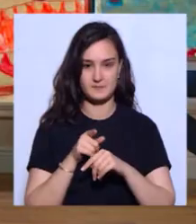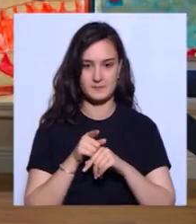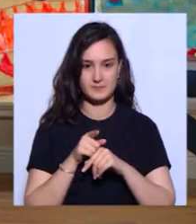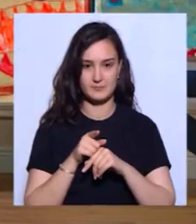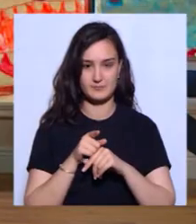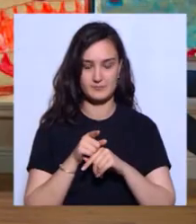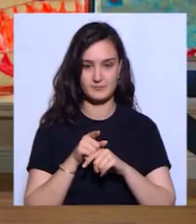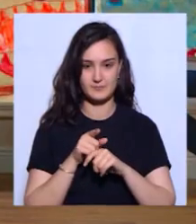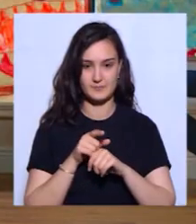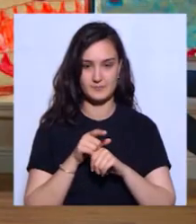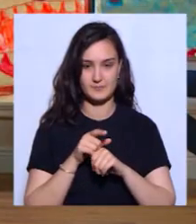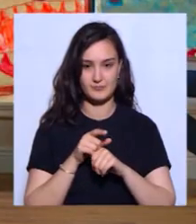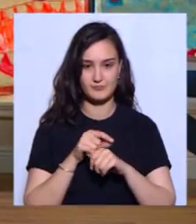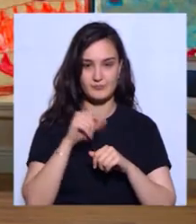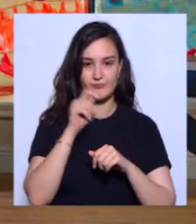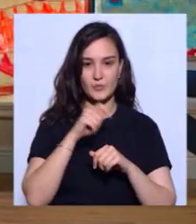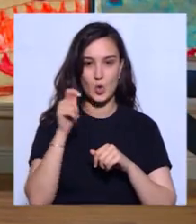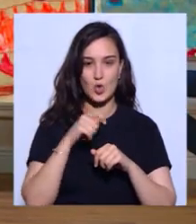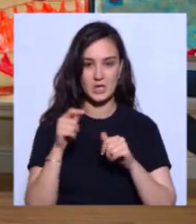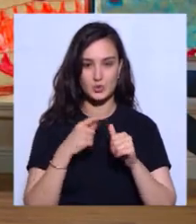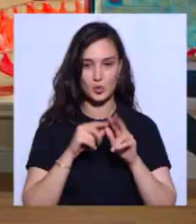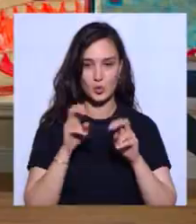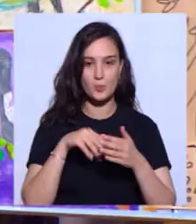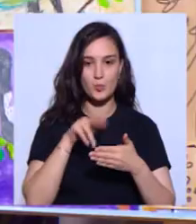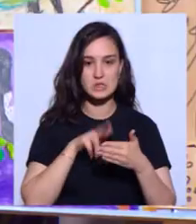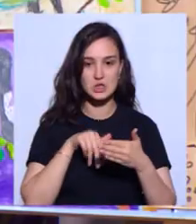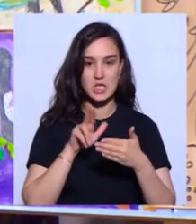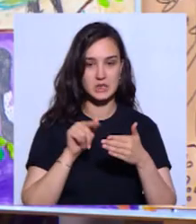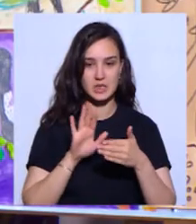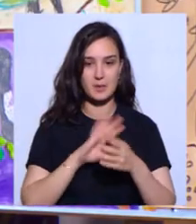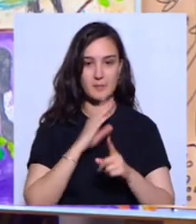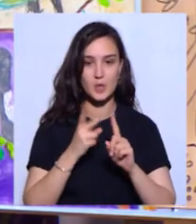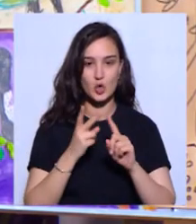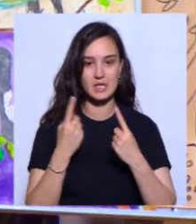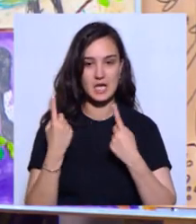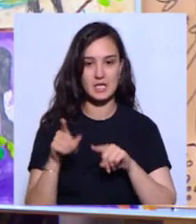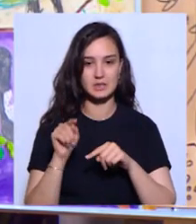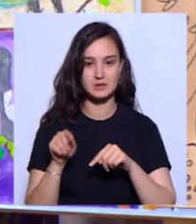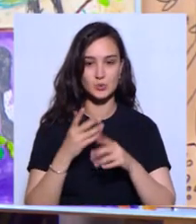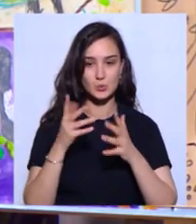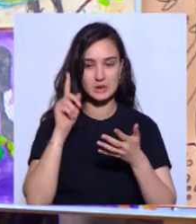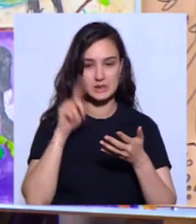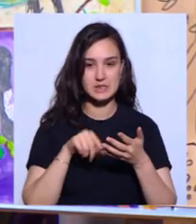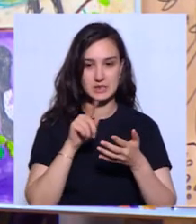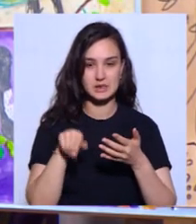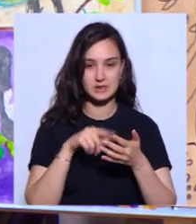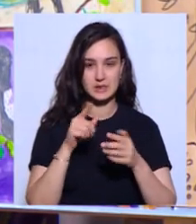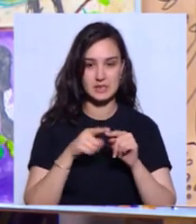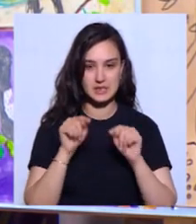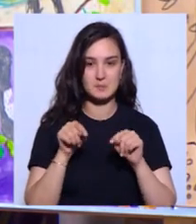კორექტორს რა ეძახიან, ოღონდ ფუნჯიანი კორექტორი კი არა, მეორენაირი კორექტორი, თუ იცით. აი მეთ ესე